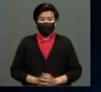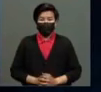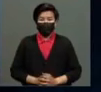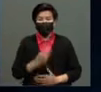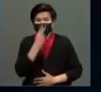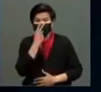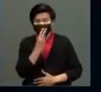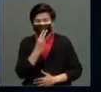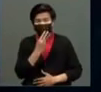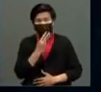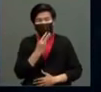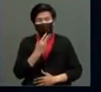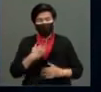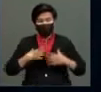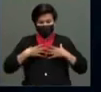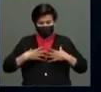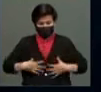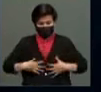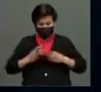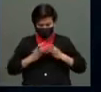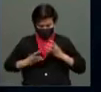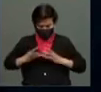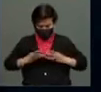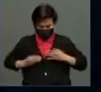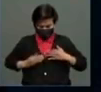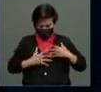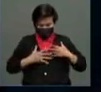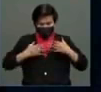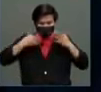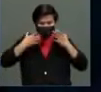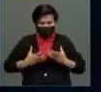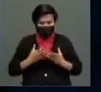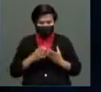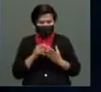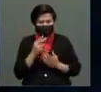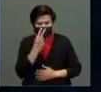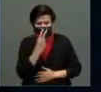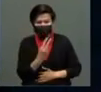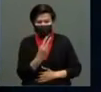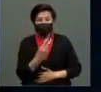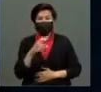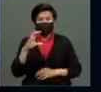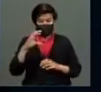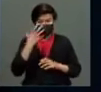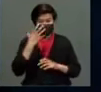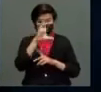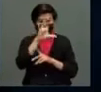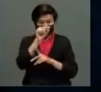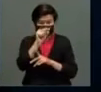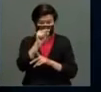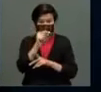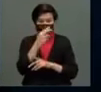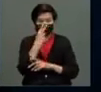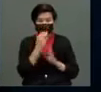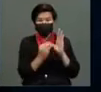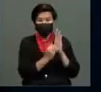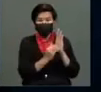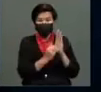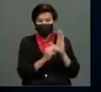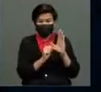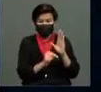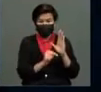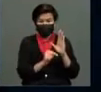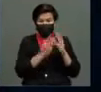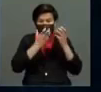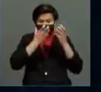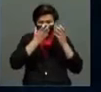ว่าอาการหนักปอดอักเสบเป็นอย่างไรเดี๋ยวตรงนี้แผ่นเนี้ยนะฮะจะเห็นเลยนะครับว่ากรุงเทพมหานครมีคนไ